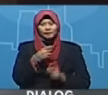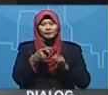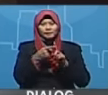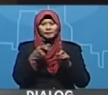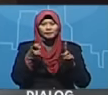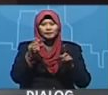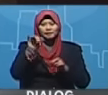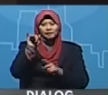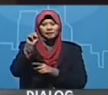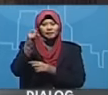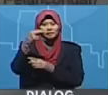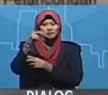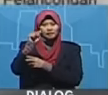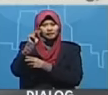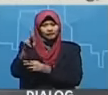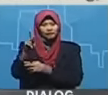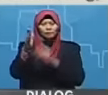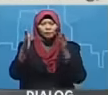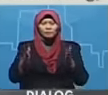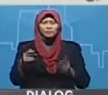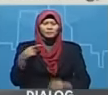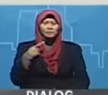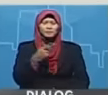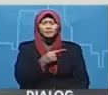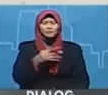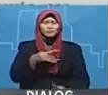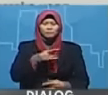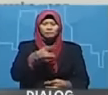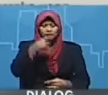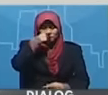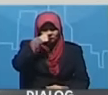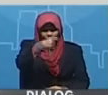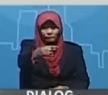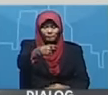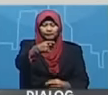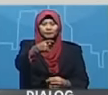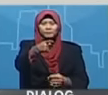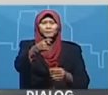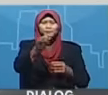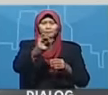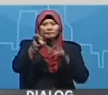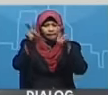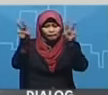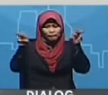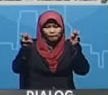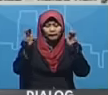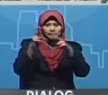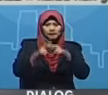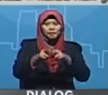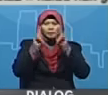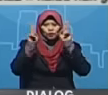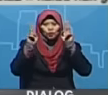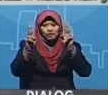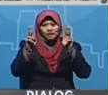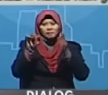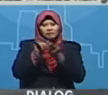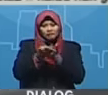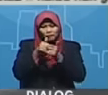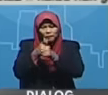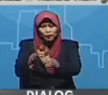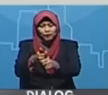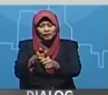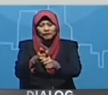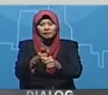Rahman ini. Katanya orang kita mudah sangat gelap mata dan tertipu dengan gelaran ustaz. Kalau nak pergi umrah ikut ustaz tu, ustaz ini.